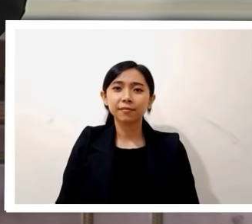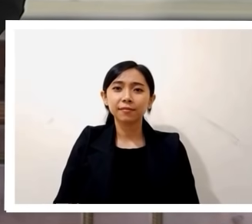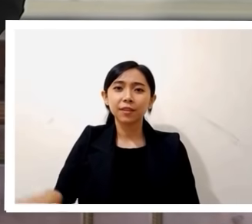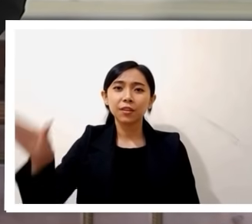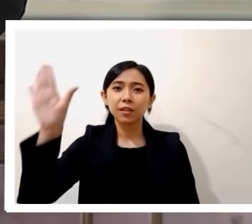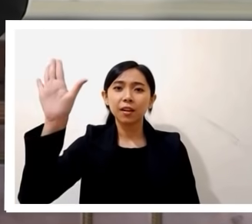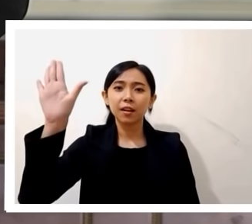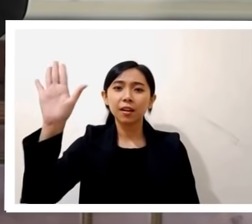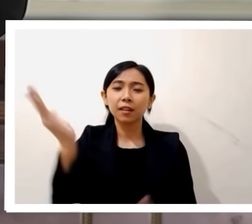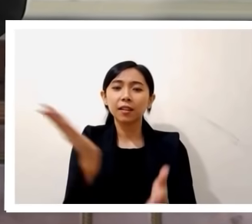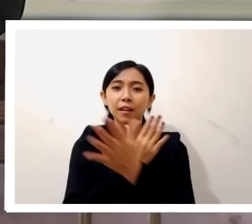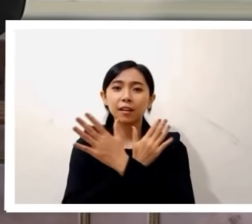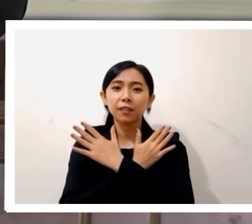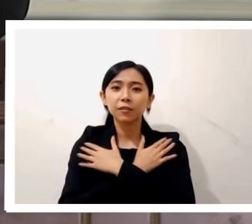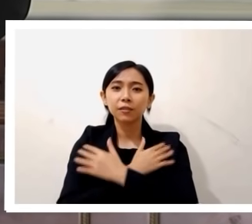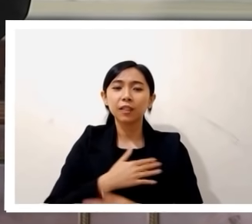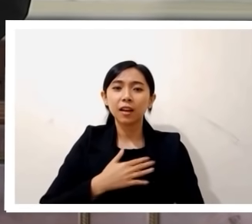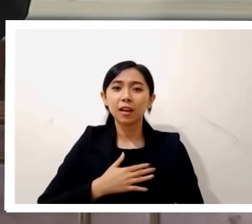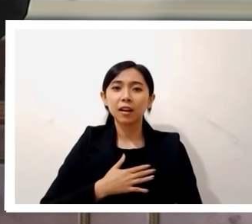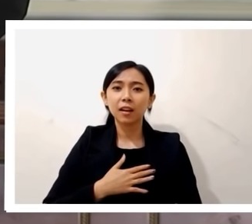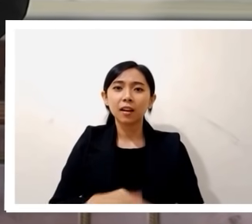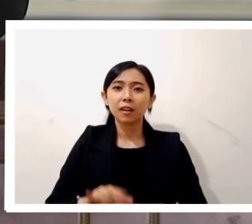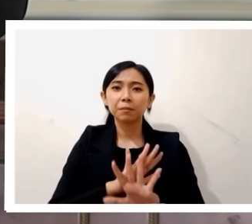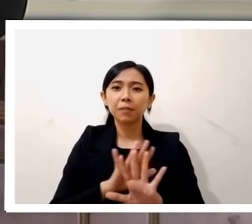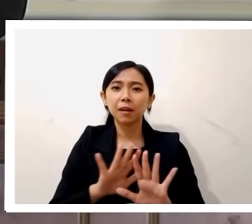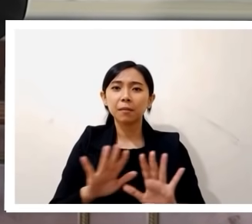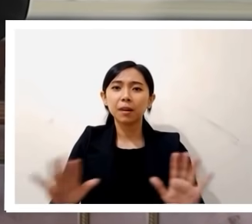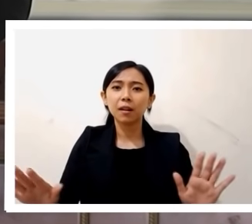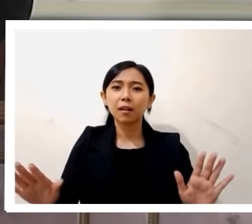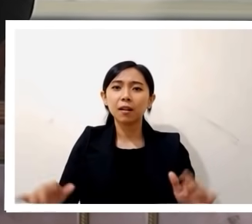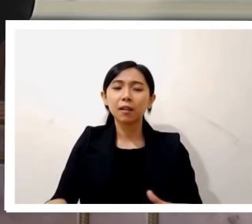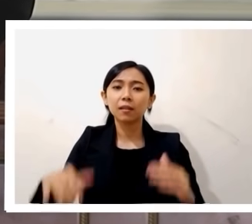Kau cintai aku tanpa